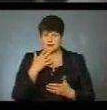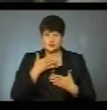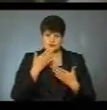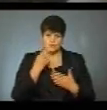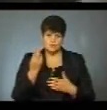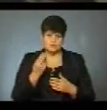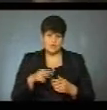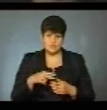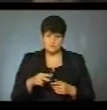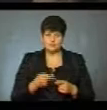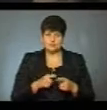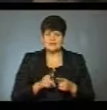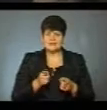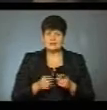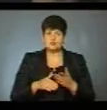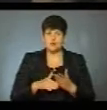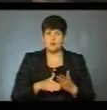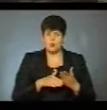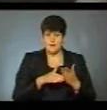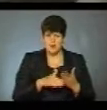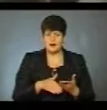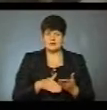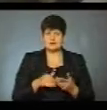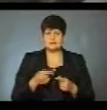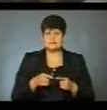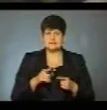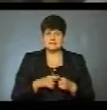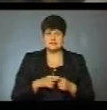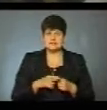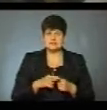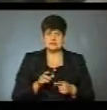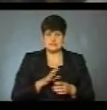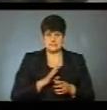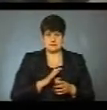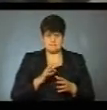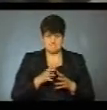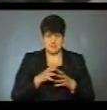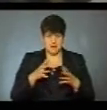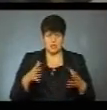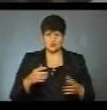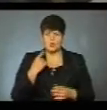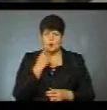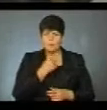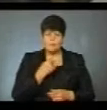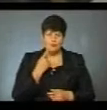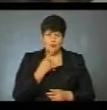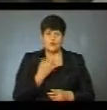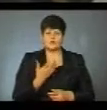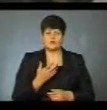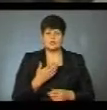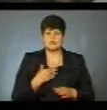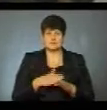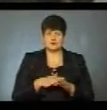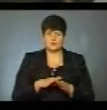художньої літератури, бо це справді допомагає і це збагачує мову. І тому також